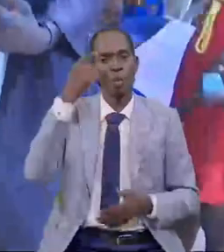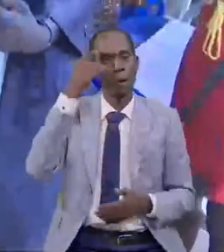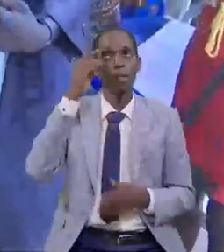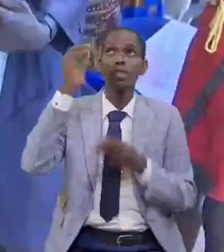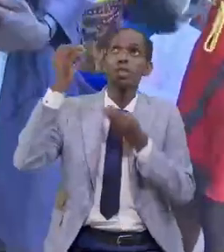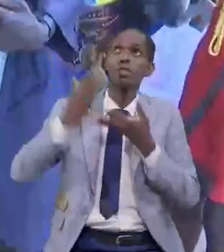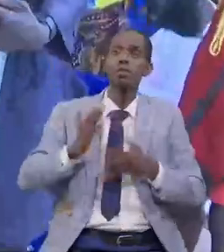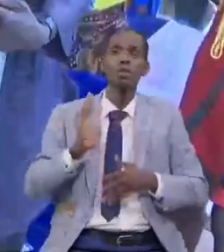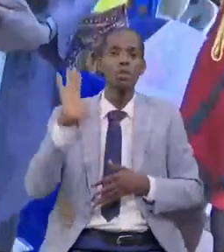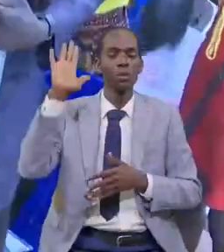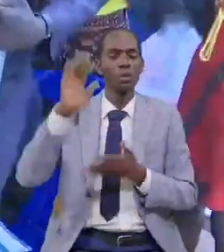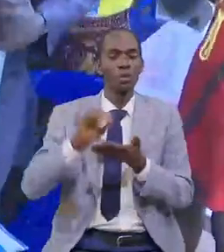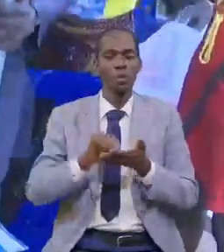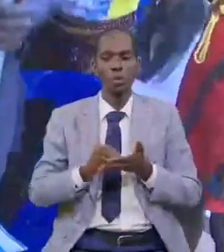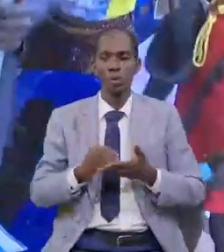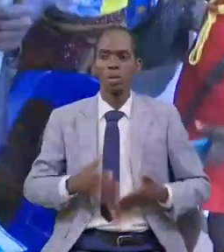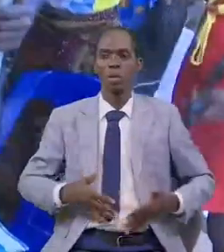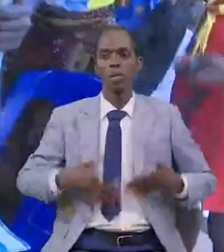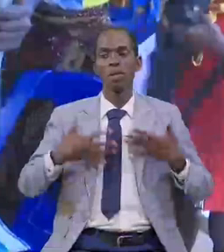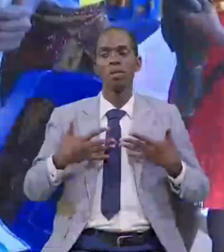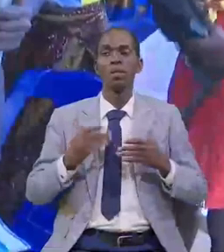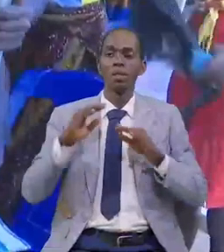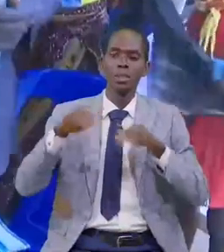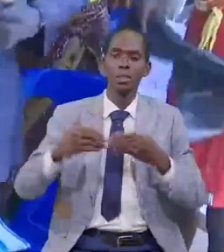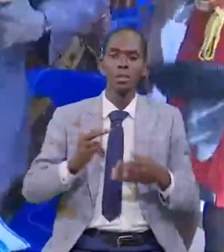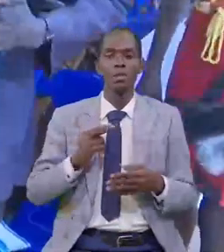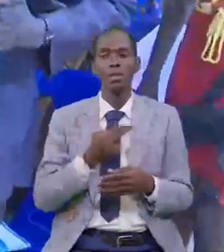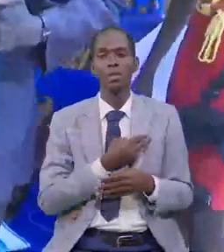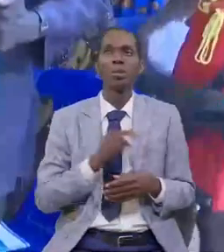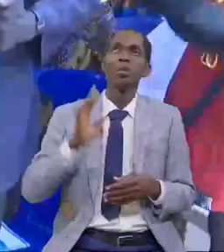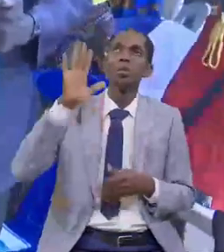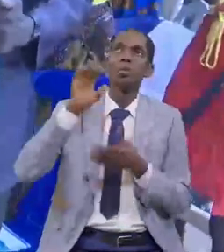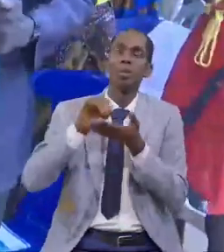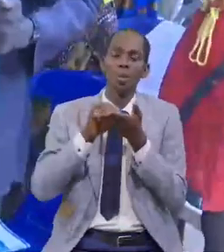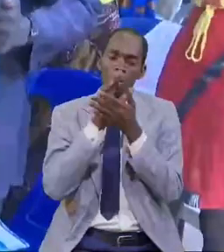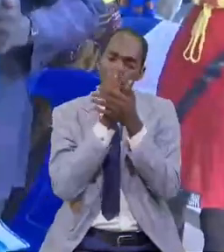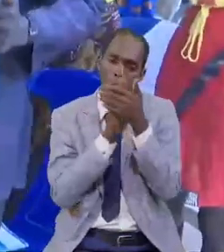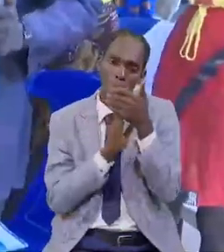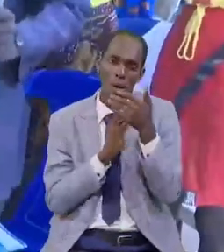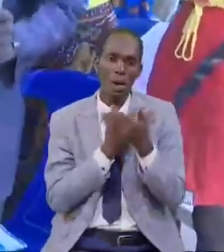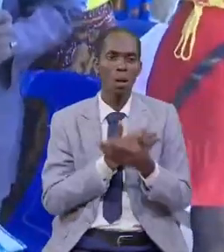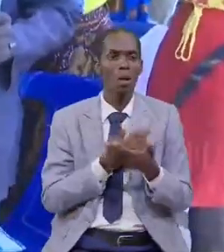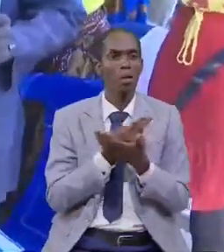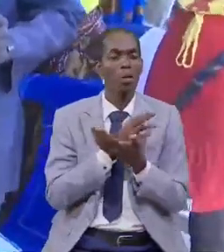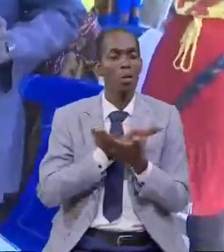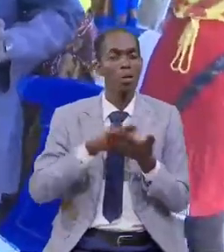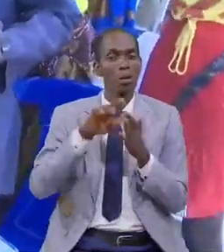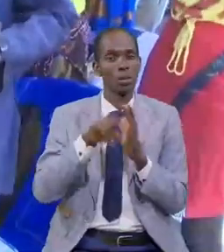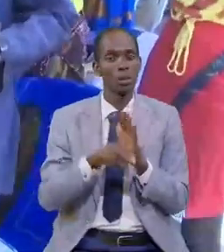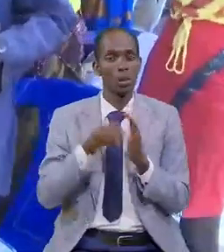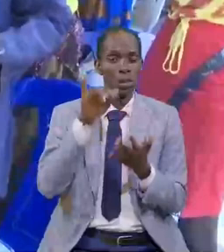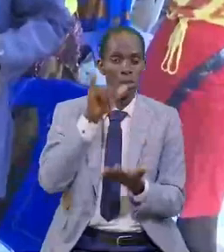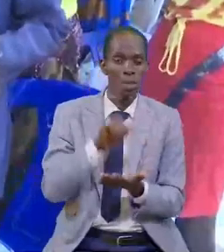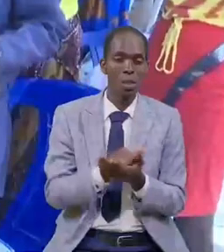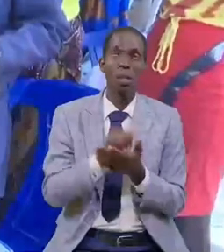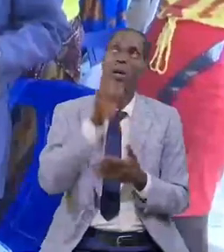qui nous donne sa vie qui nous donne l'humilité qui nous donne la sainteté